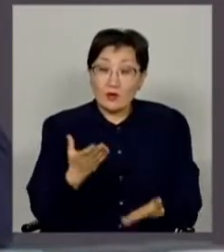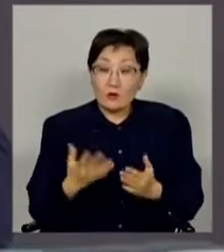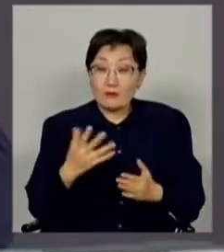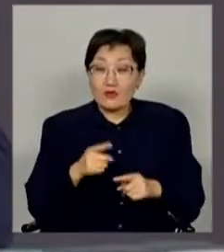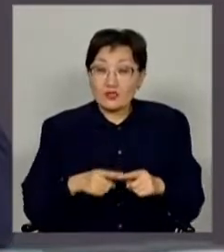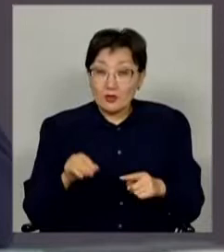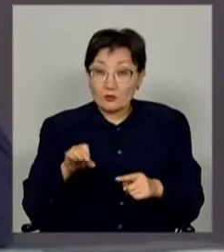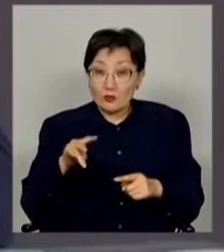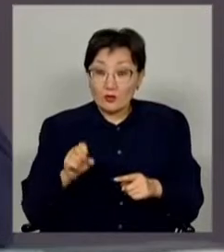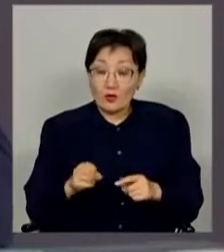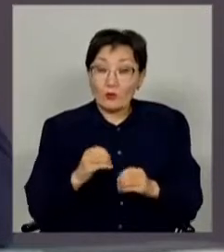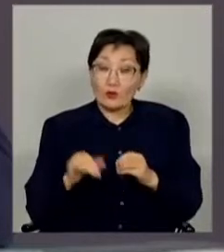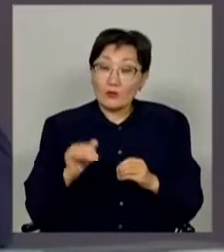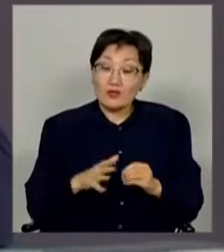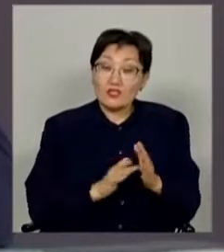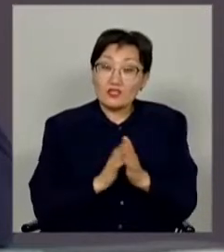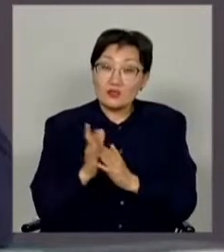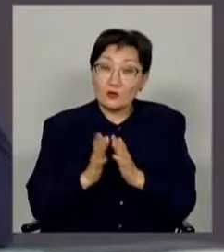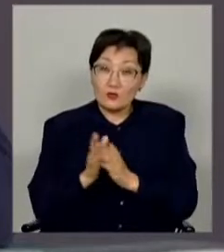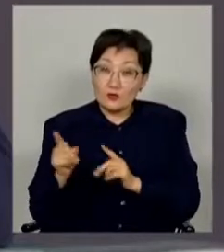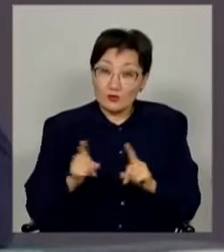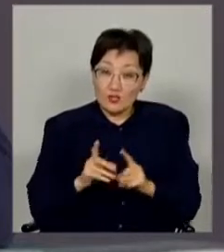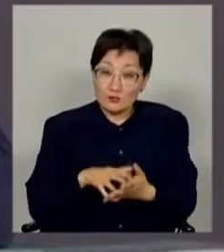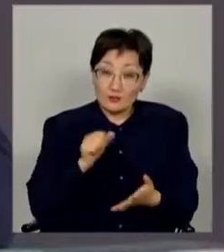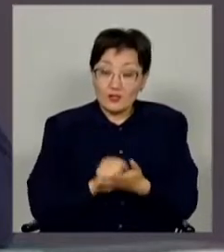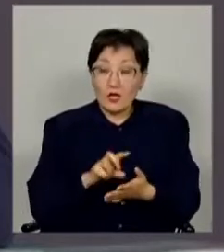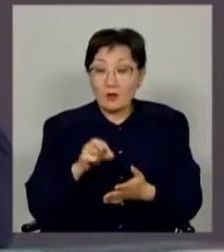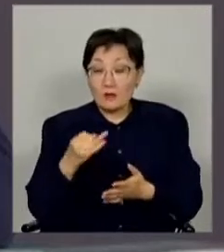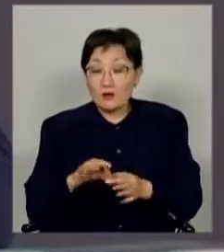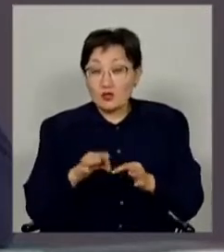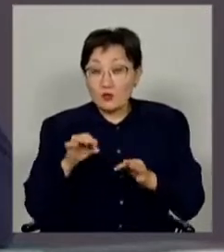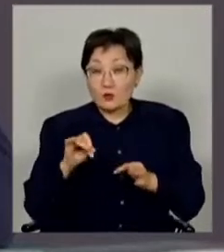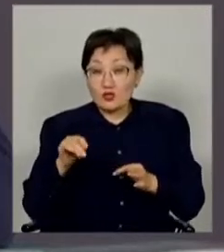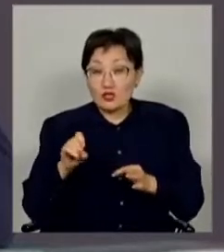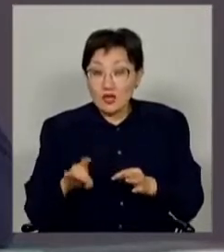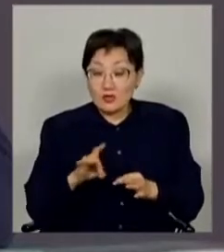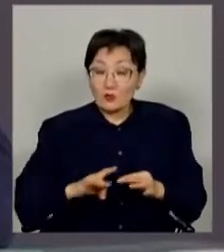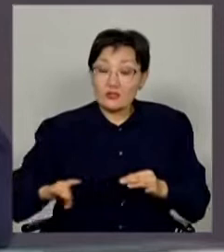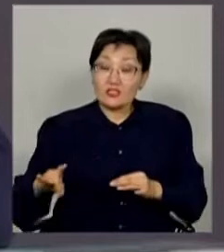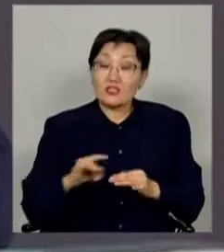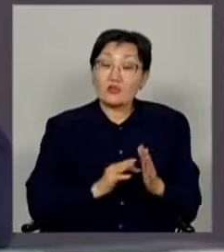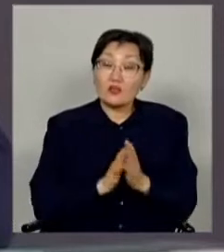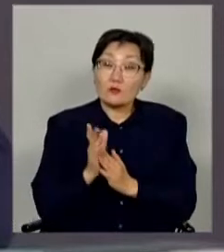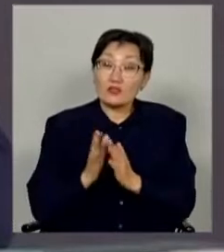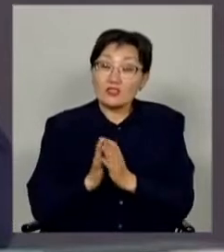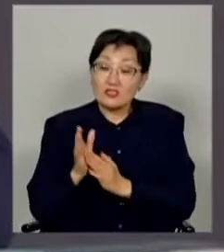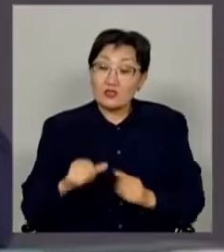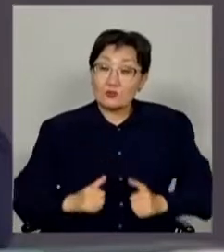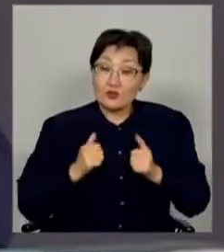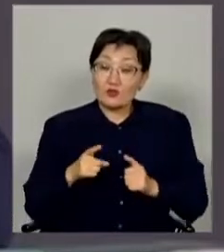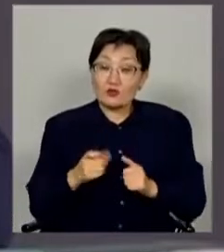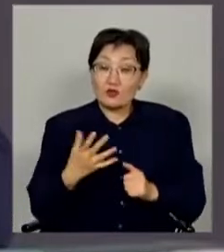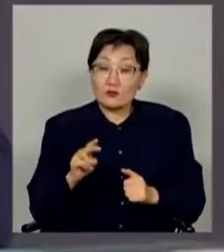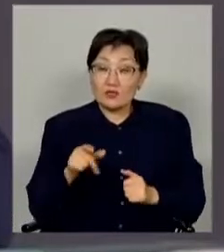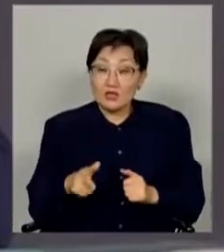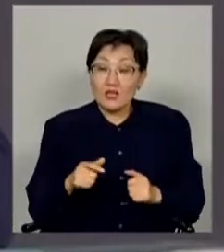тонна болатын 10,000-нан астам қарасора бұталары жойылды. Абай облысының Ыржар ауданында да есірткі егуге тырысқан. 105 келі